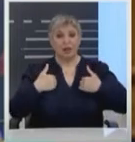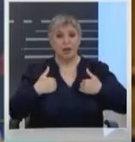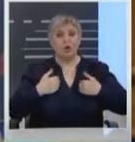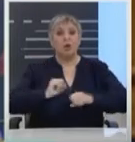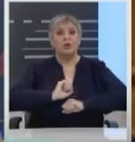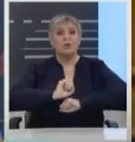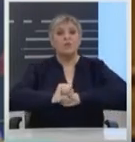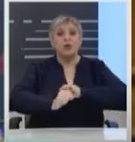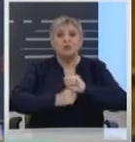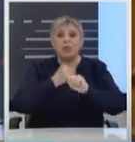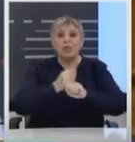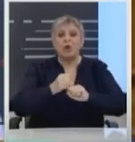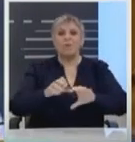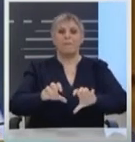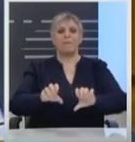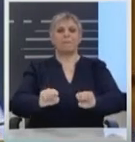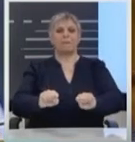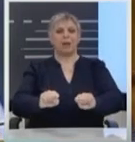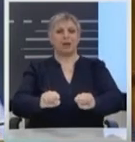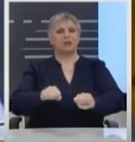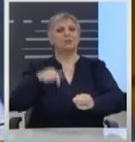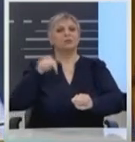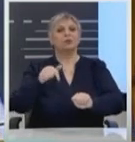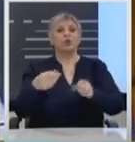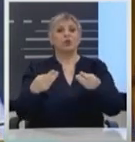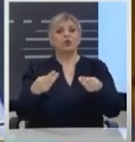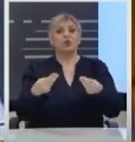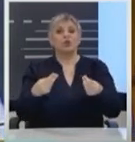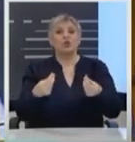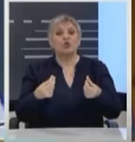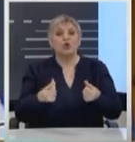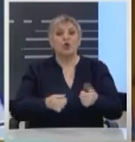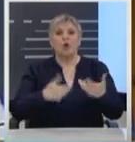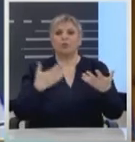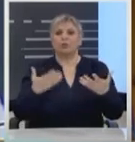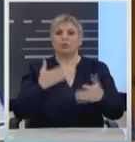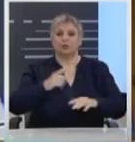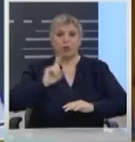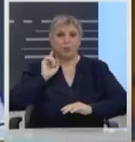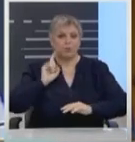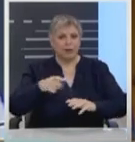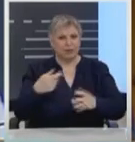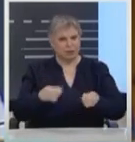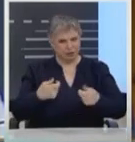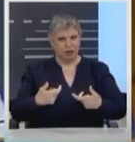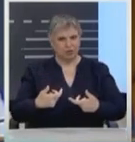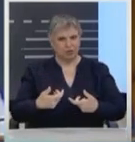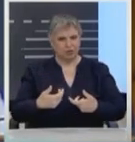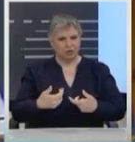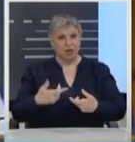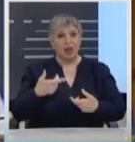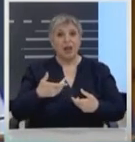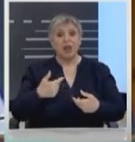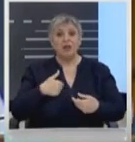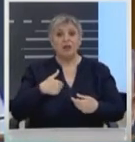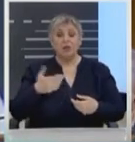προσπαθεί να κρατηθεί με ενέργειες οι οποίες είναι ενέργειες σχεδόν τις χαρακτηρίσατε έκνομες. Εγώ κύριε Μητσοτάκη θέλω να